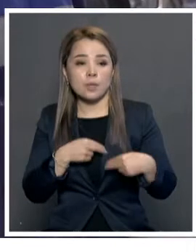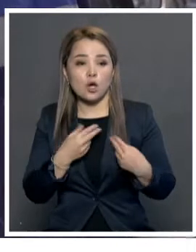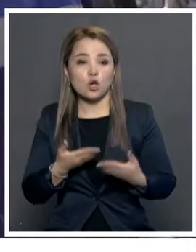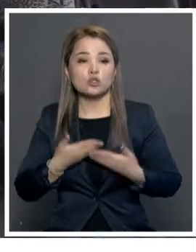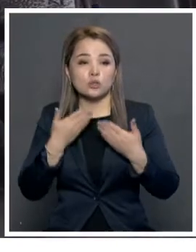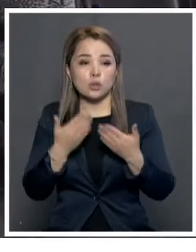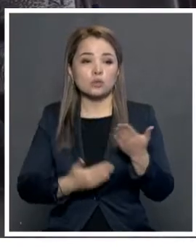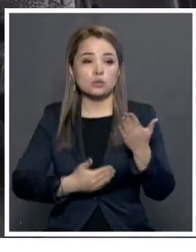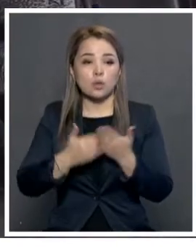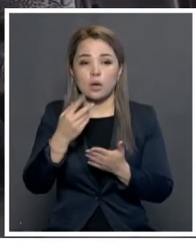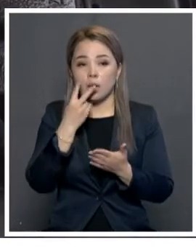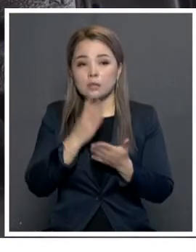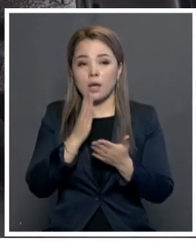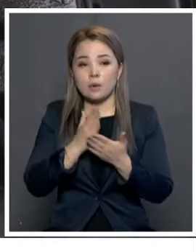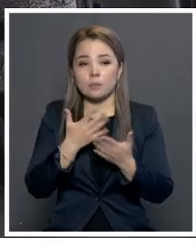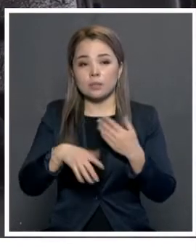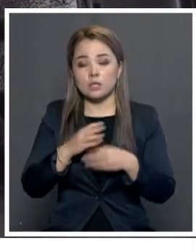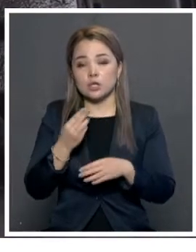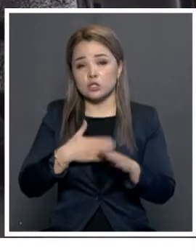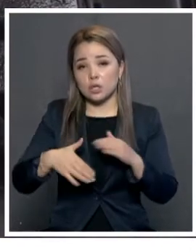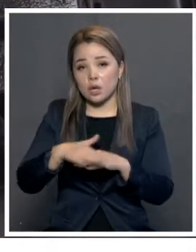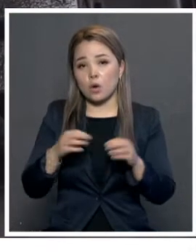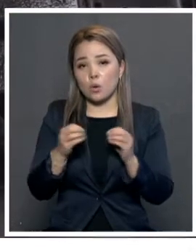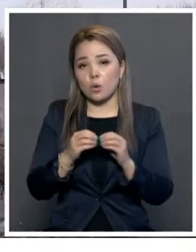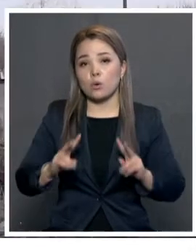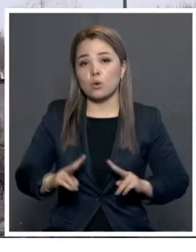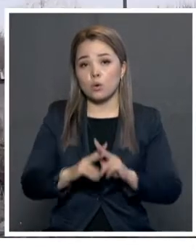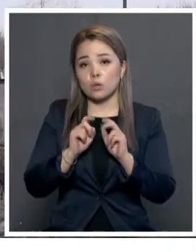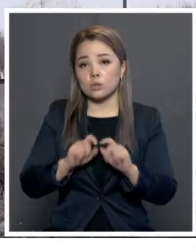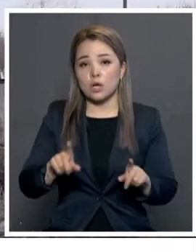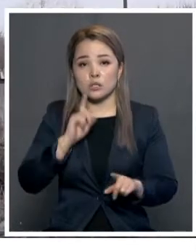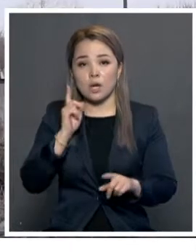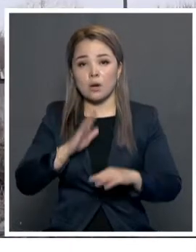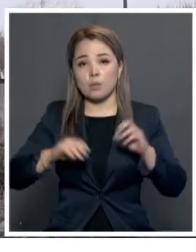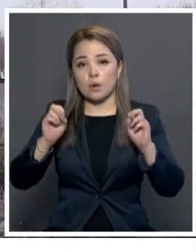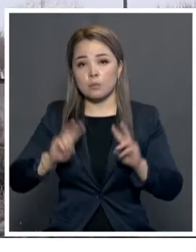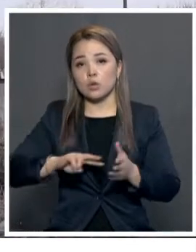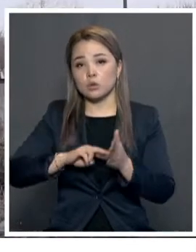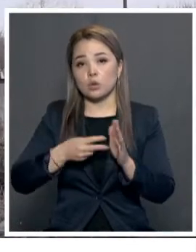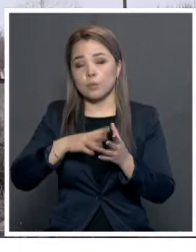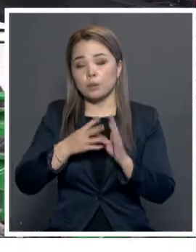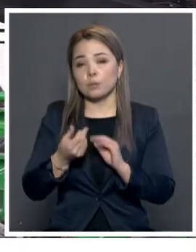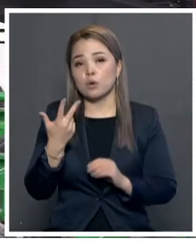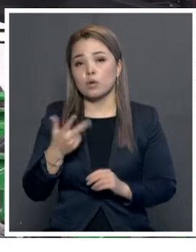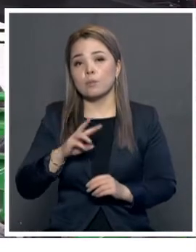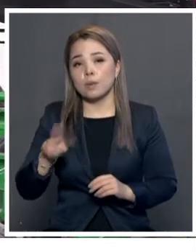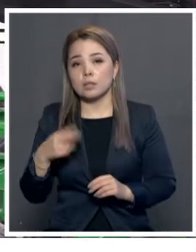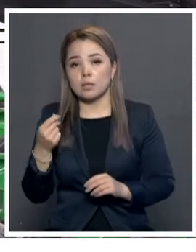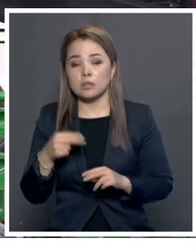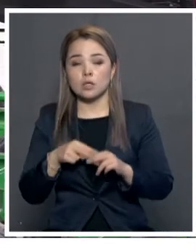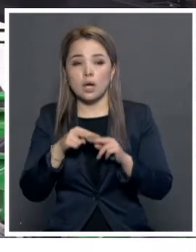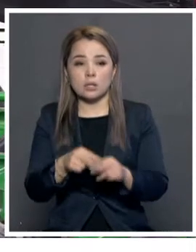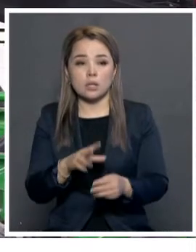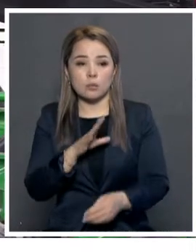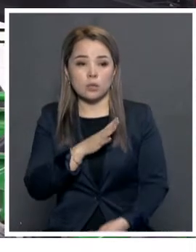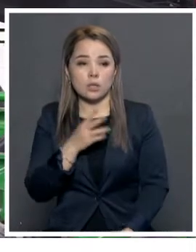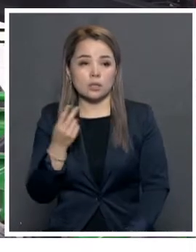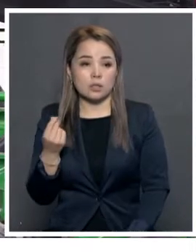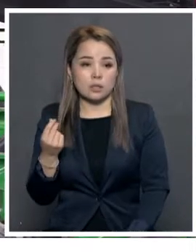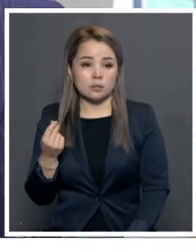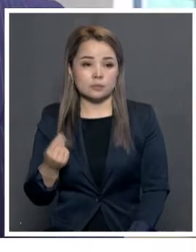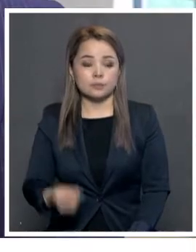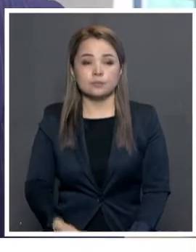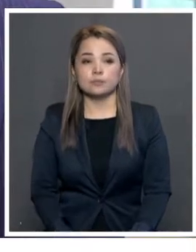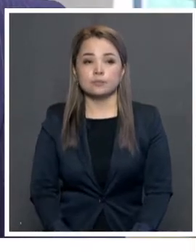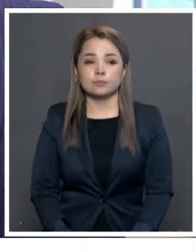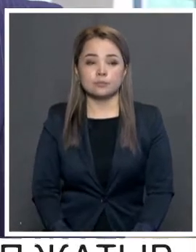сұраныста жоғары. Соңғы 2 жылда шығыстағы 10 колледжге жас маман жобасы бойынша 3 миллиард теңгеден астам қаржы бөлінген.